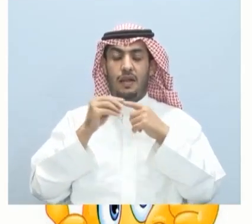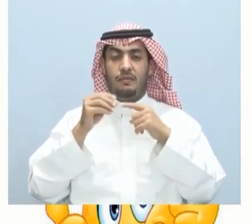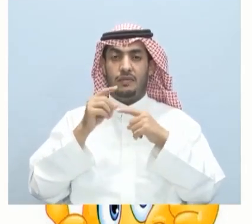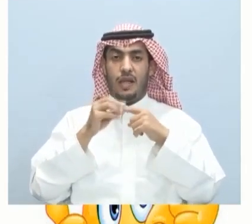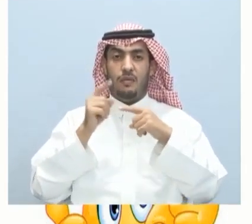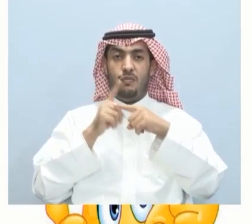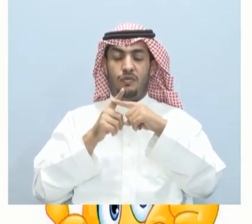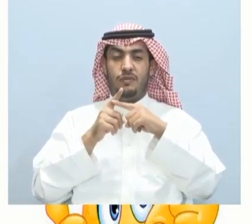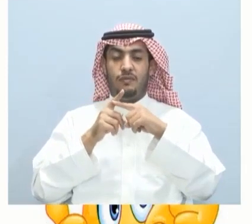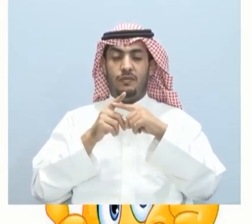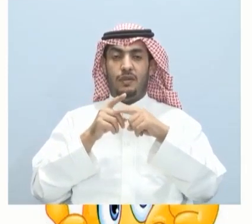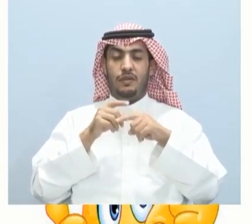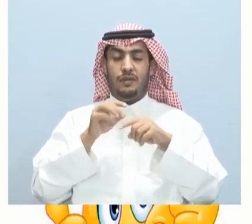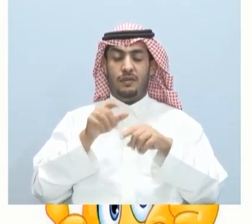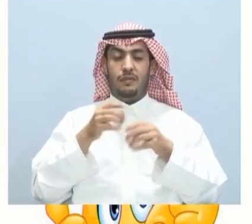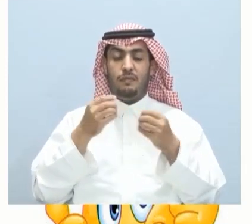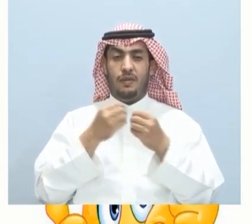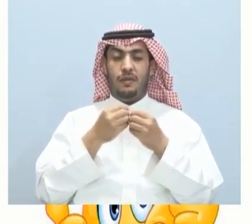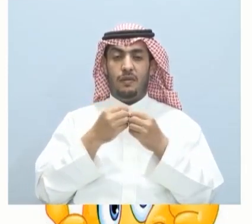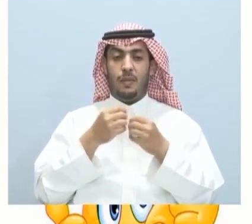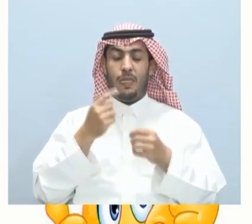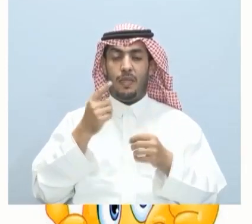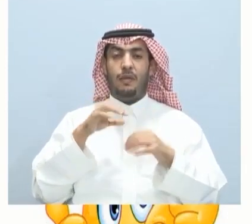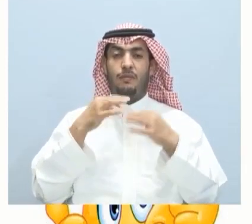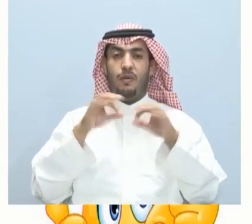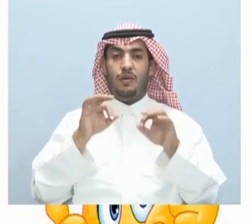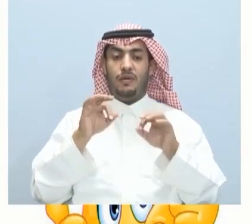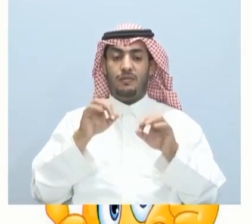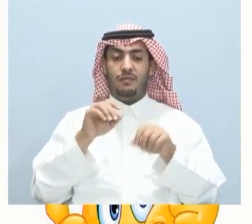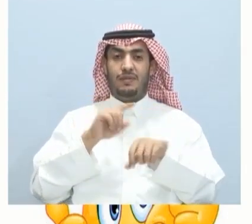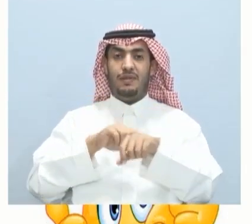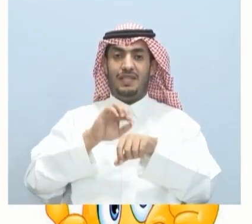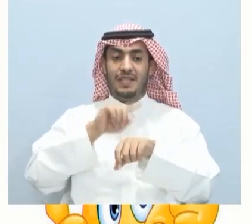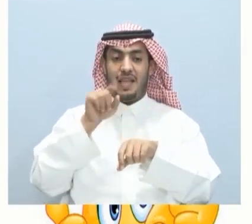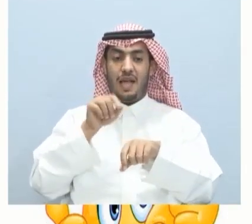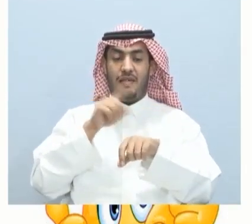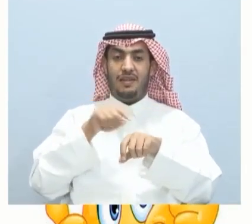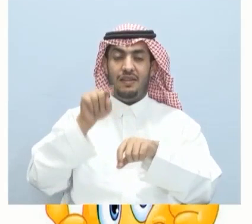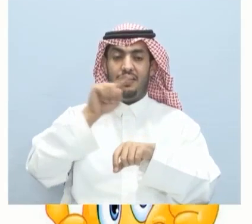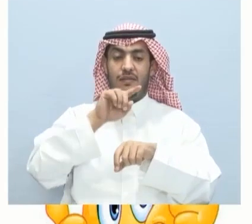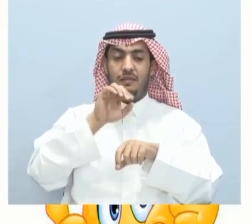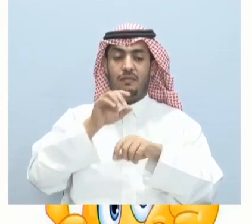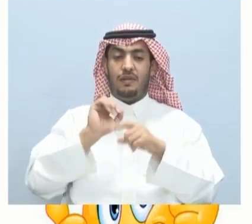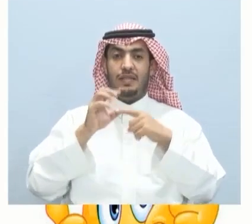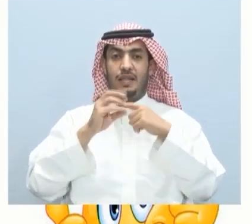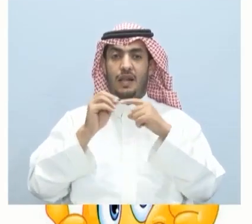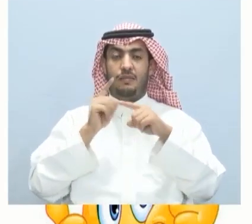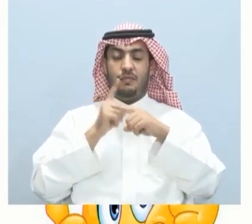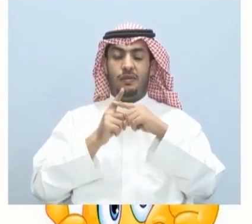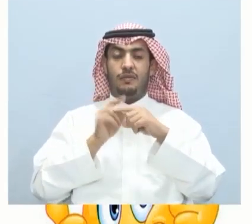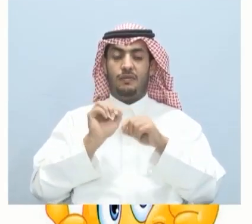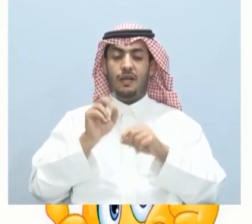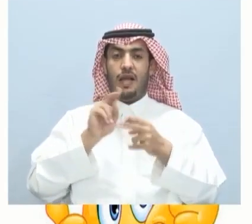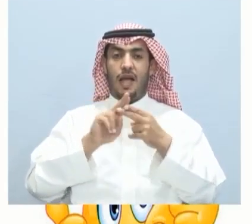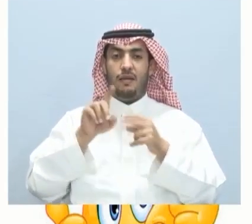وموجبه ولكن هنا نعتمد ان واحده كانت مع عقارب الساعه والاخرى عكس عقارب الساعه وتفهم كلامي هذا جيدا عند